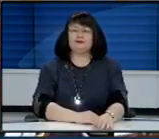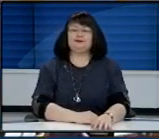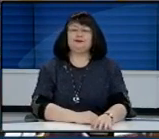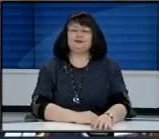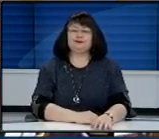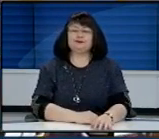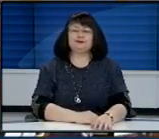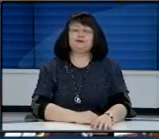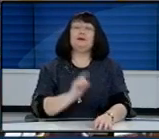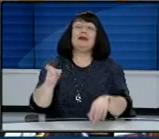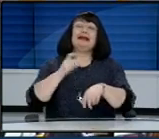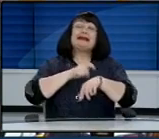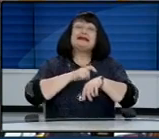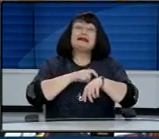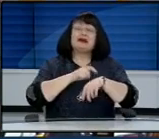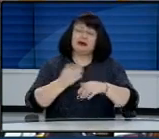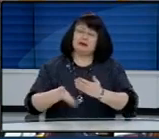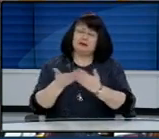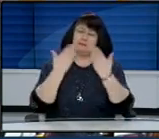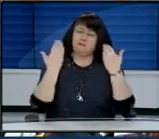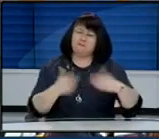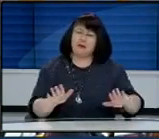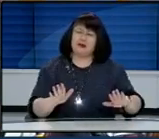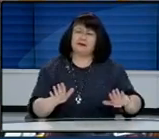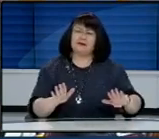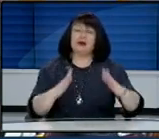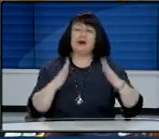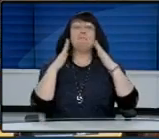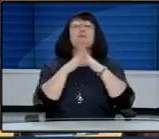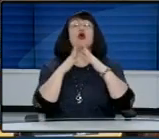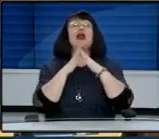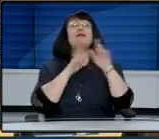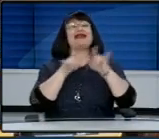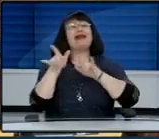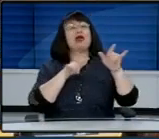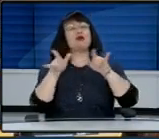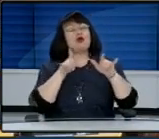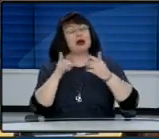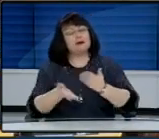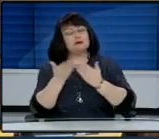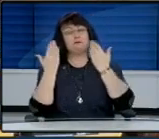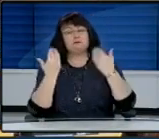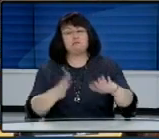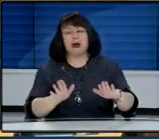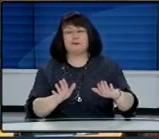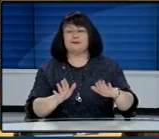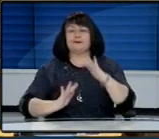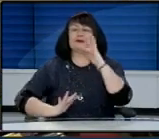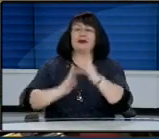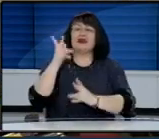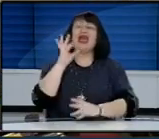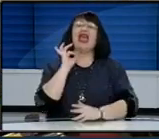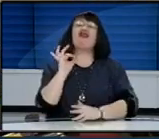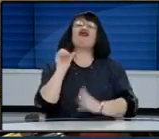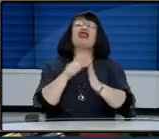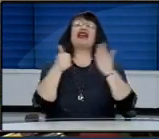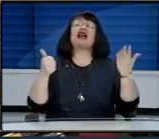Τη στιγμή που έχουμε ενισχύσει την πολεμική μας αεροπορία με την αναβάθμιση των